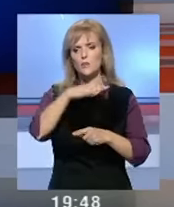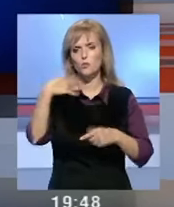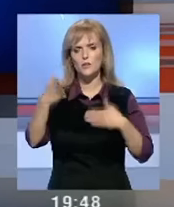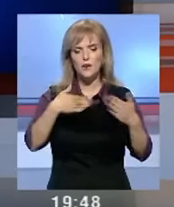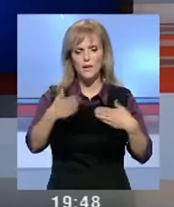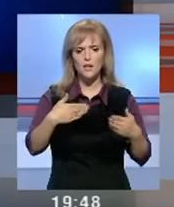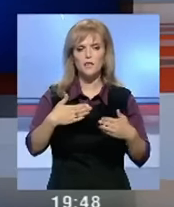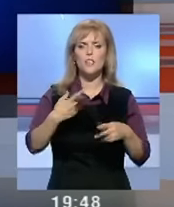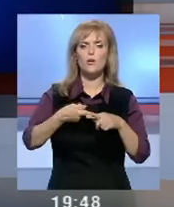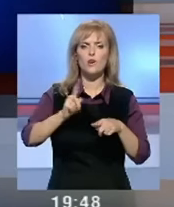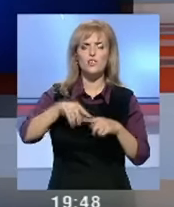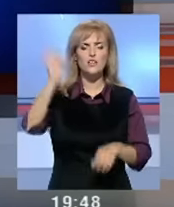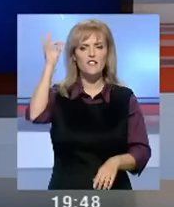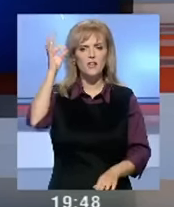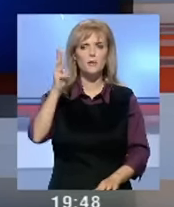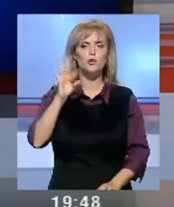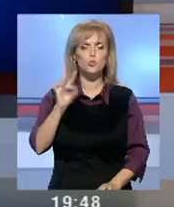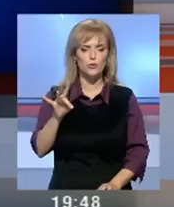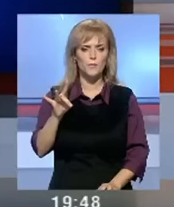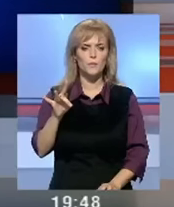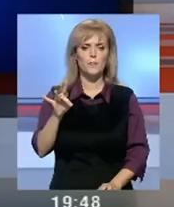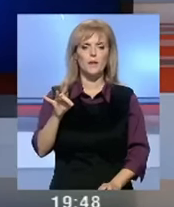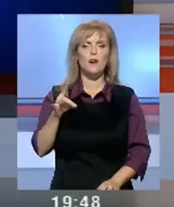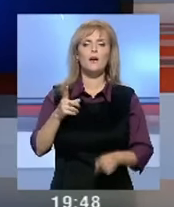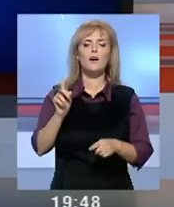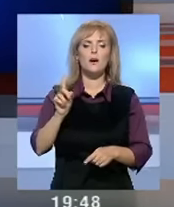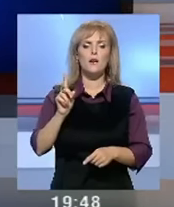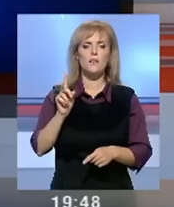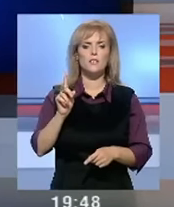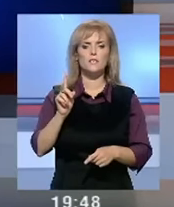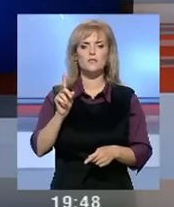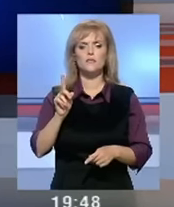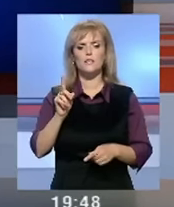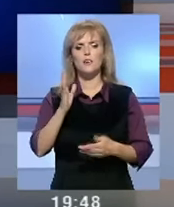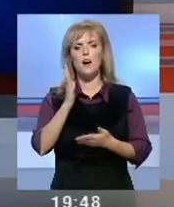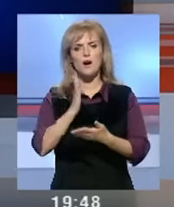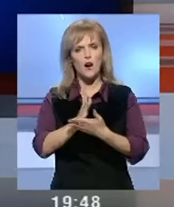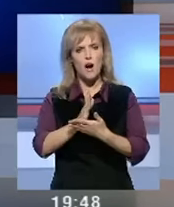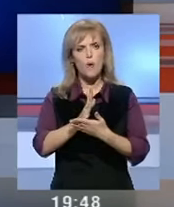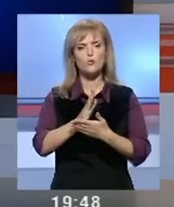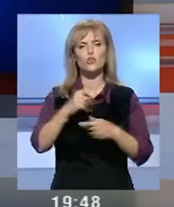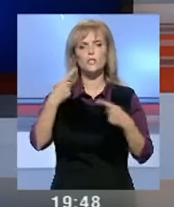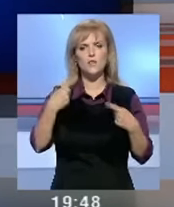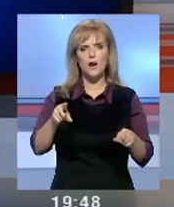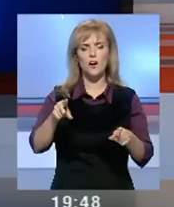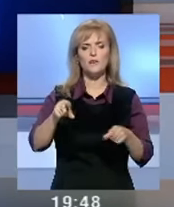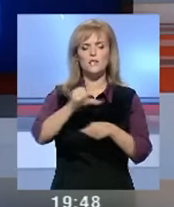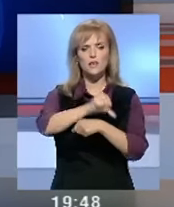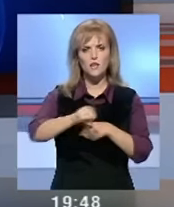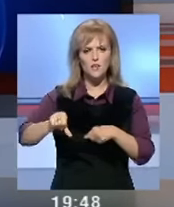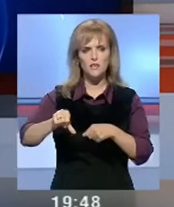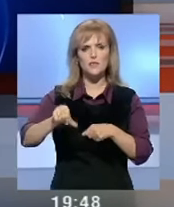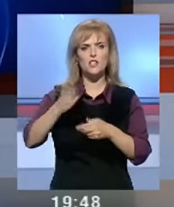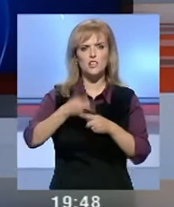cu aceste firme offshore, care și-au reședința prin Belize și în alte țări din America Latină, America Centrală, dar până